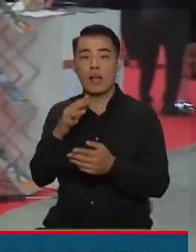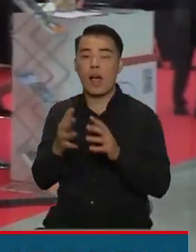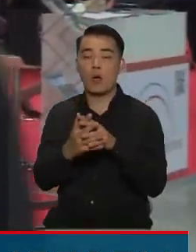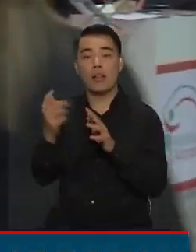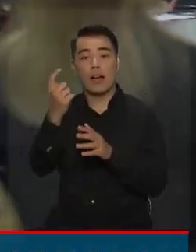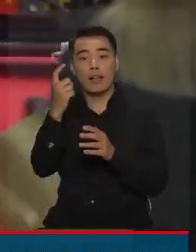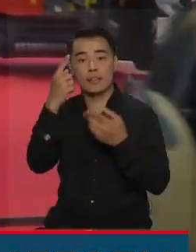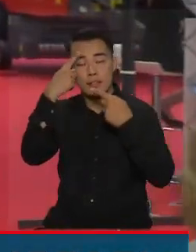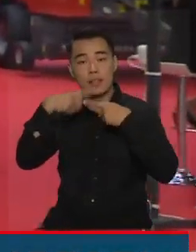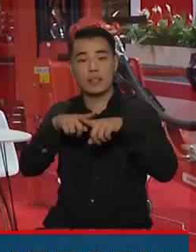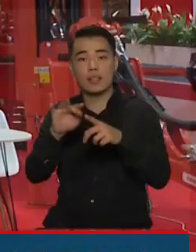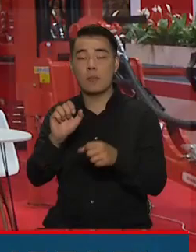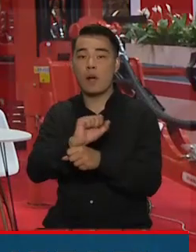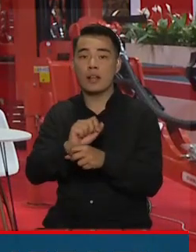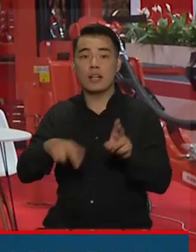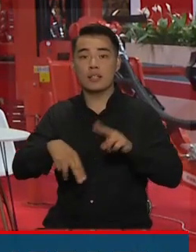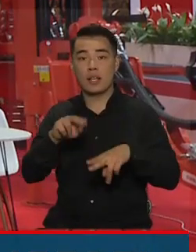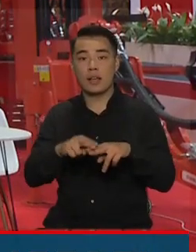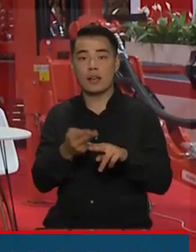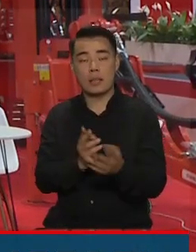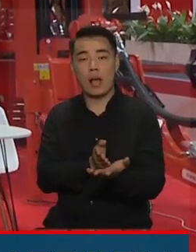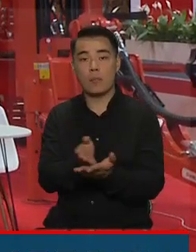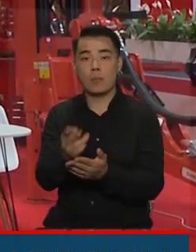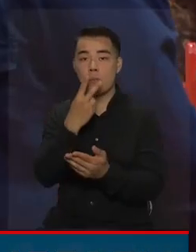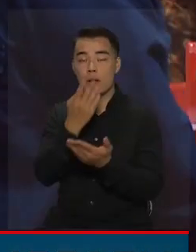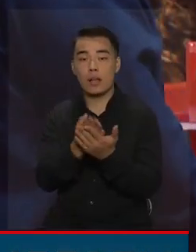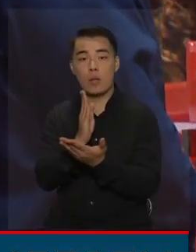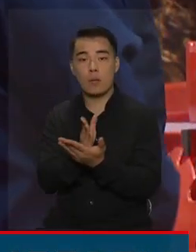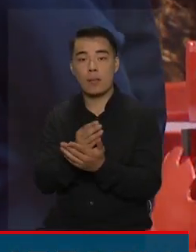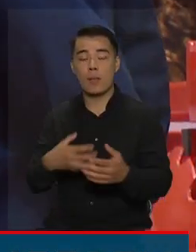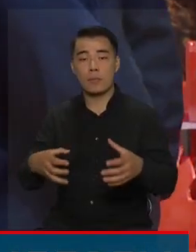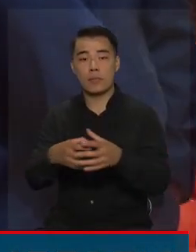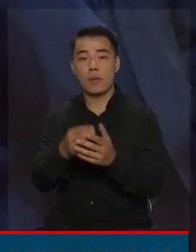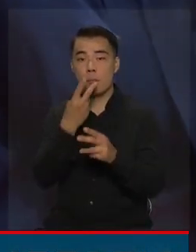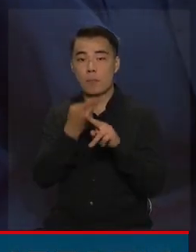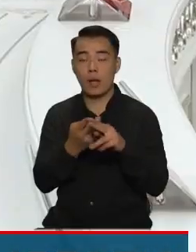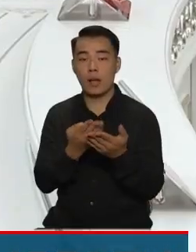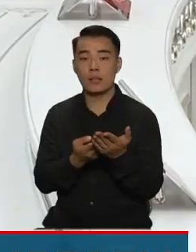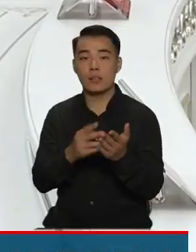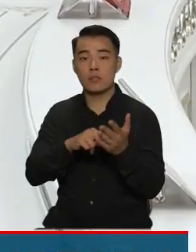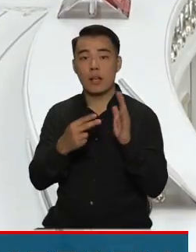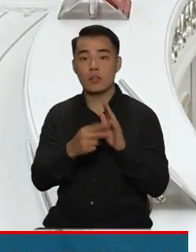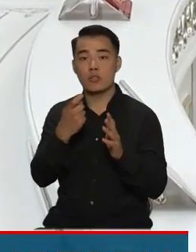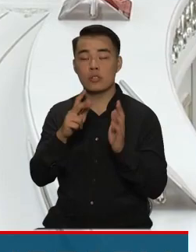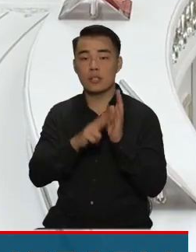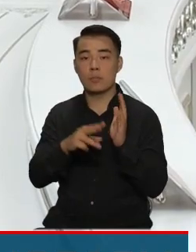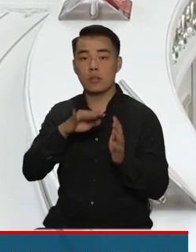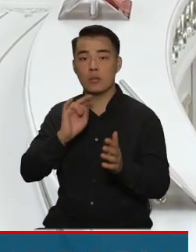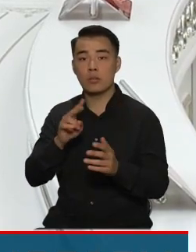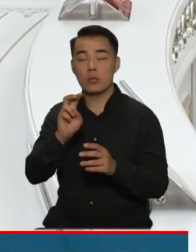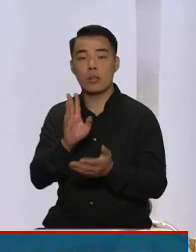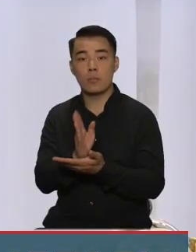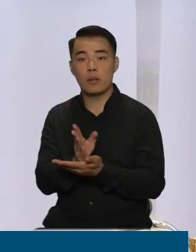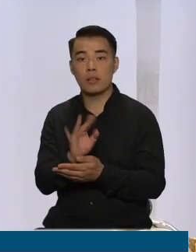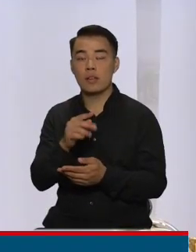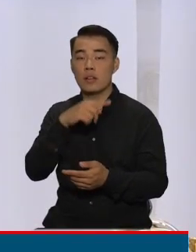шаруашылығы техникасы және машина жасау бағытындағы тәжірибе нәтижелі. Бірлескен жобалардың жалпы құны 180 миллион долларға жуықтайды. Іргедегі Ресеймен